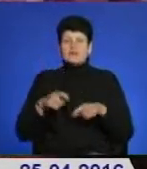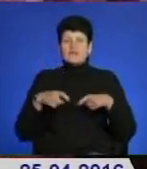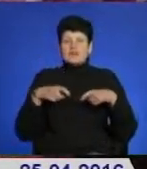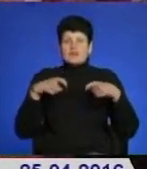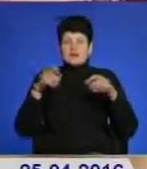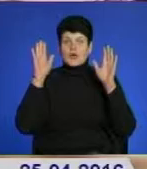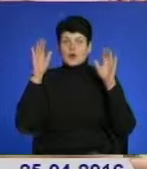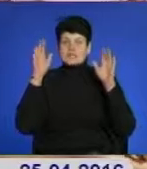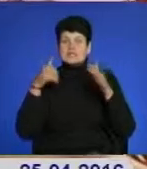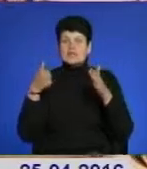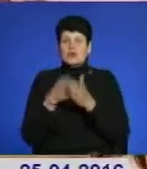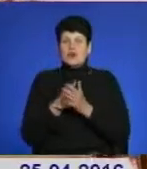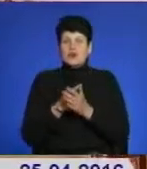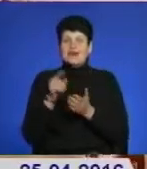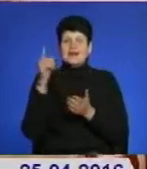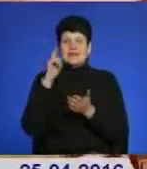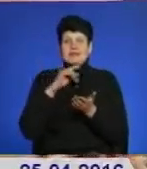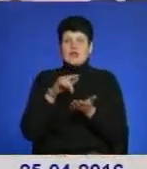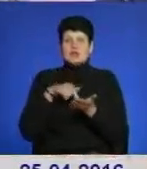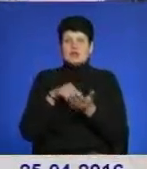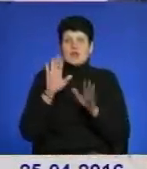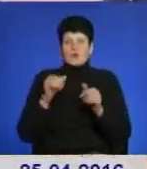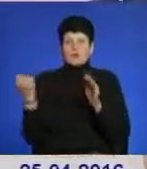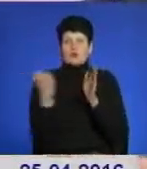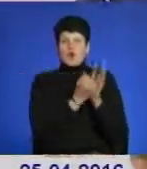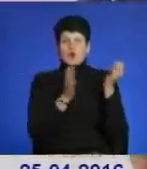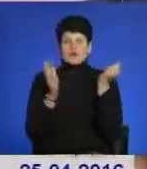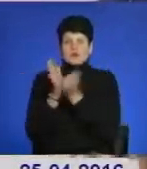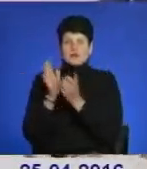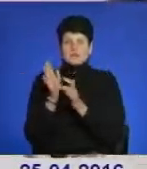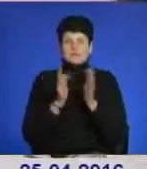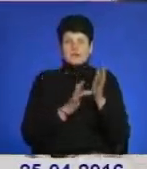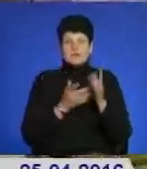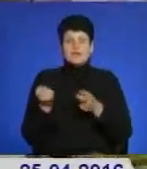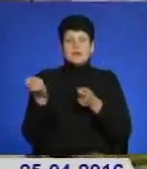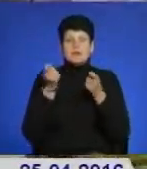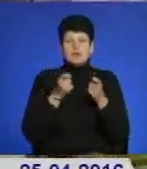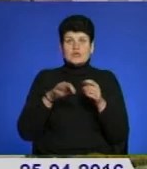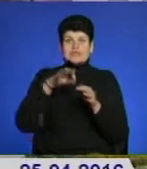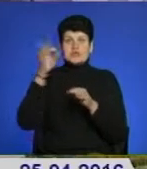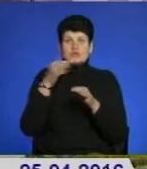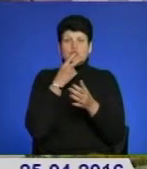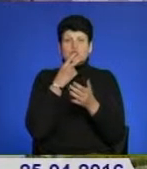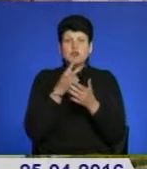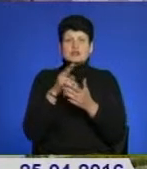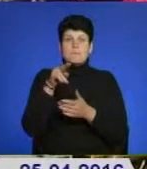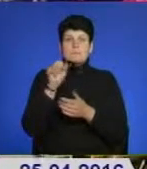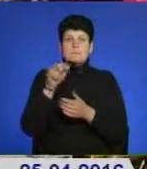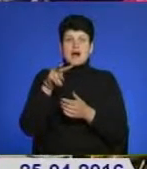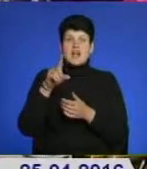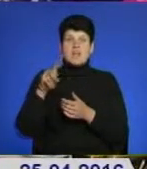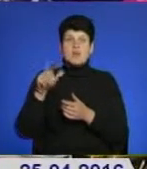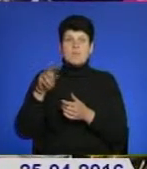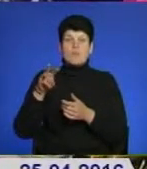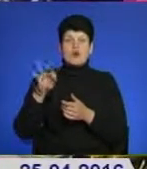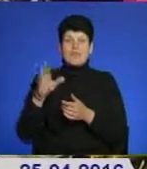до Єрусалиму, де згодом Його розіп'яли. Цього дня віруючі несуть до церкви гілки верби, що символізують пальмове віття, яким